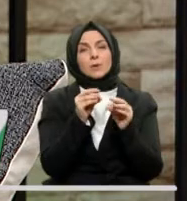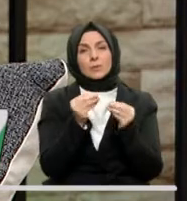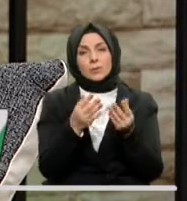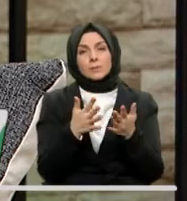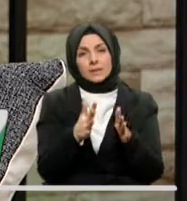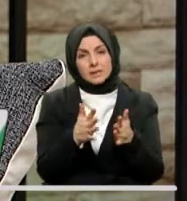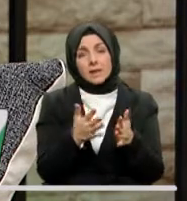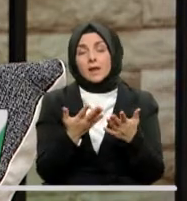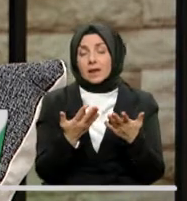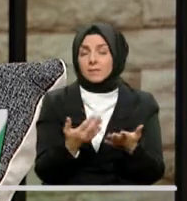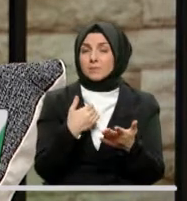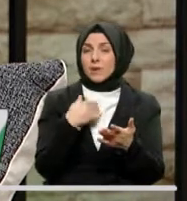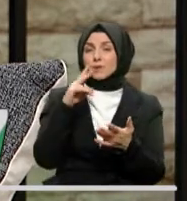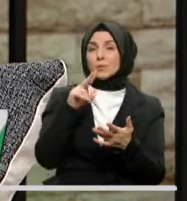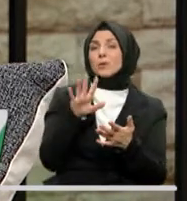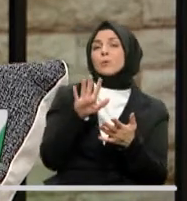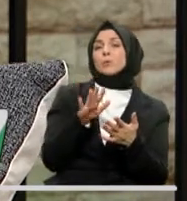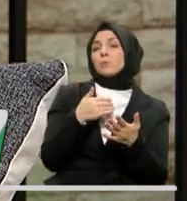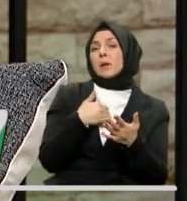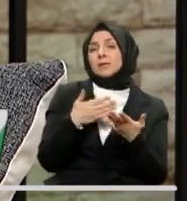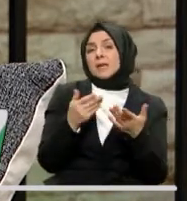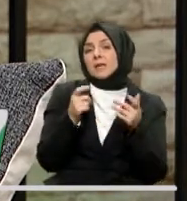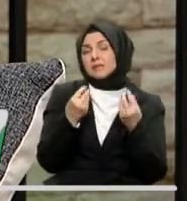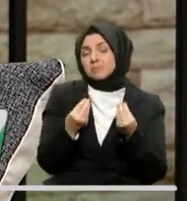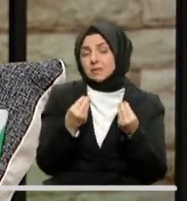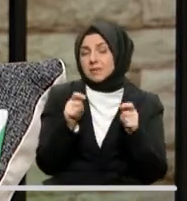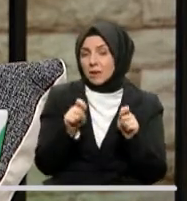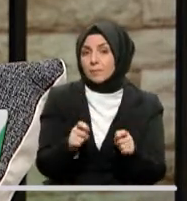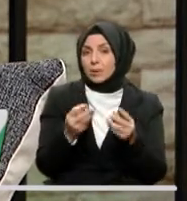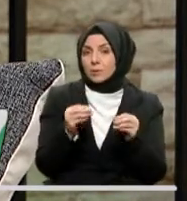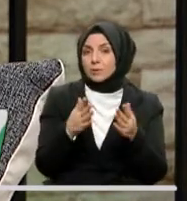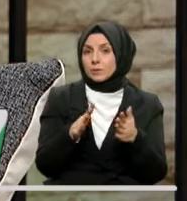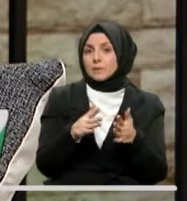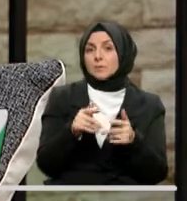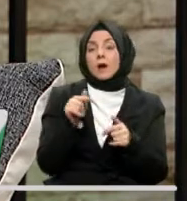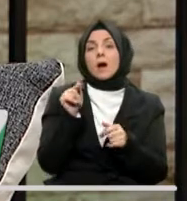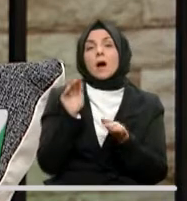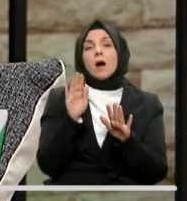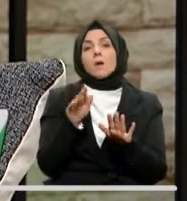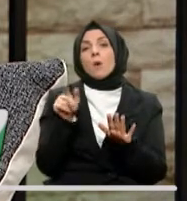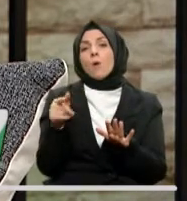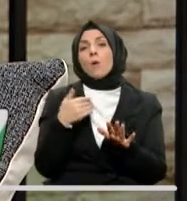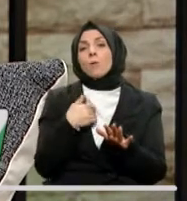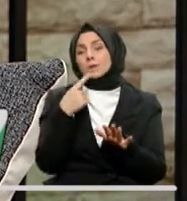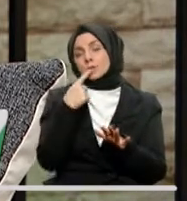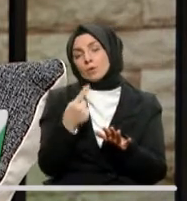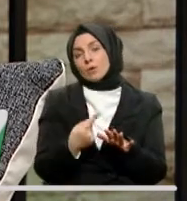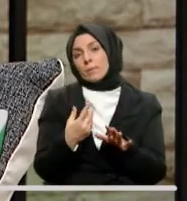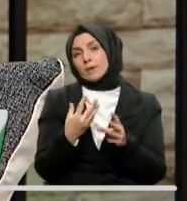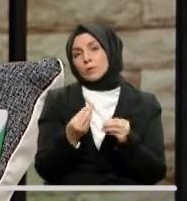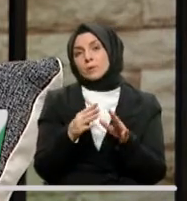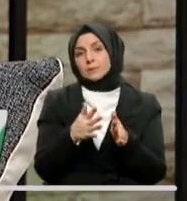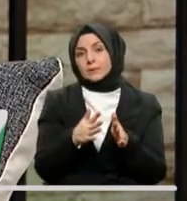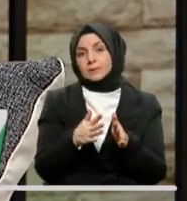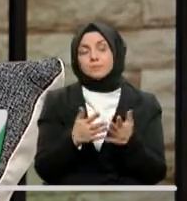göremiyorum iyi olan şey ama benim yanımdaki kişi bana Belki bunu söyleyebilirsin der ki Ayşe farkında değilsin ama aslında sen de şu noktada iyisin